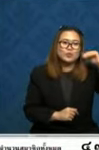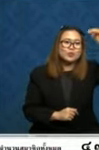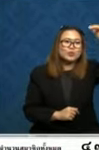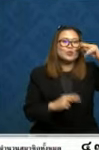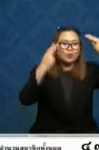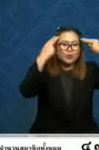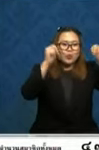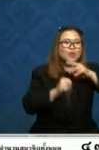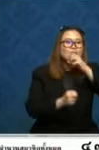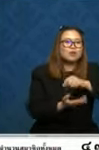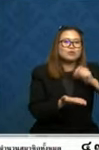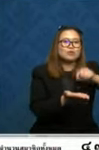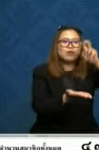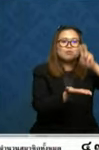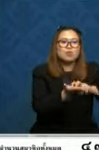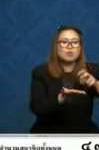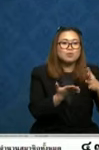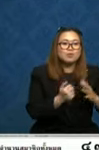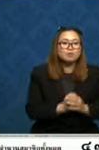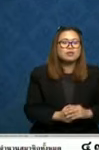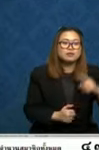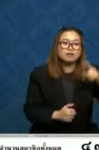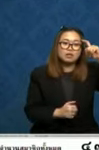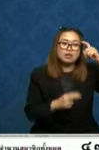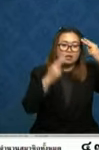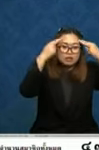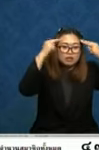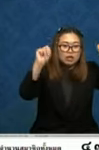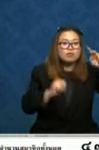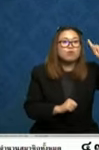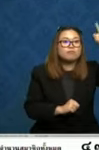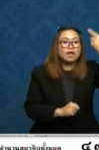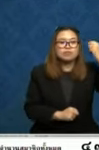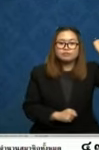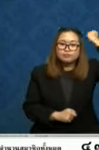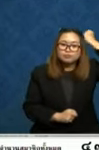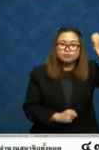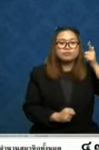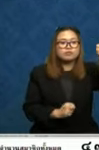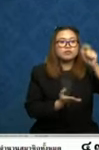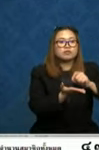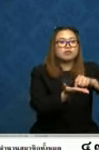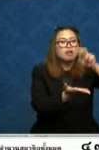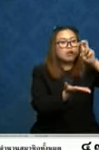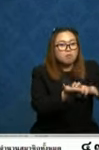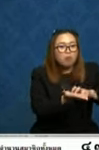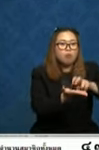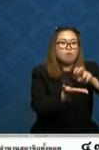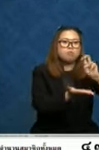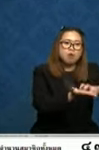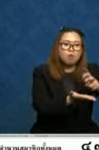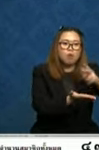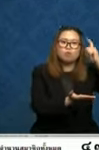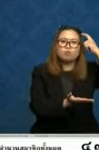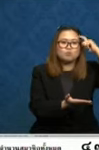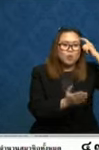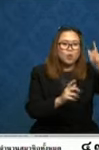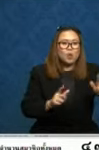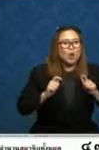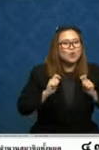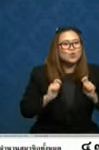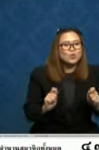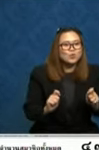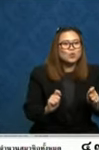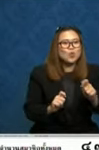องลุ้นครับว่าท่านนายกคนต่อไปจะเซ็นรับรองและอนุญาตให้พวกเราได้อภิปรายถึงความจำเป็นของการมี